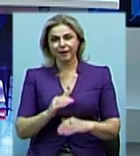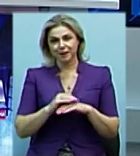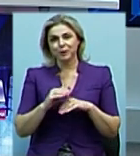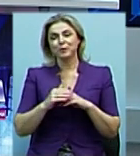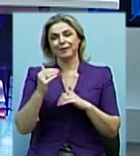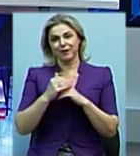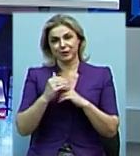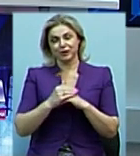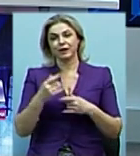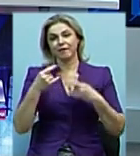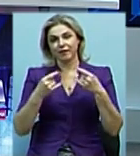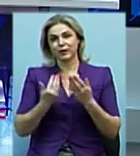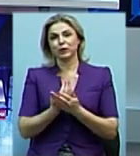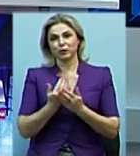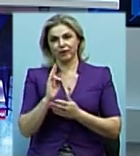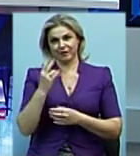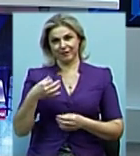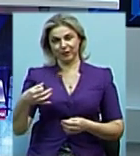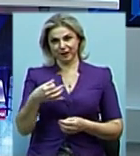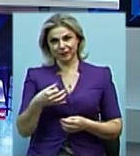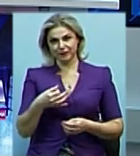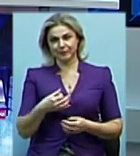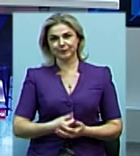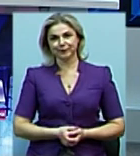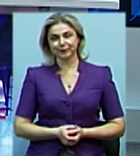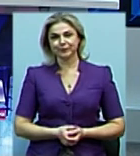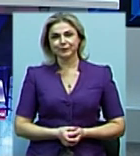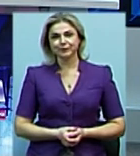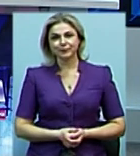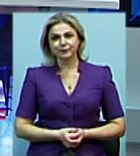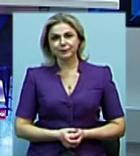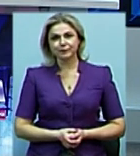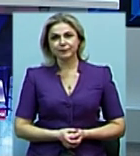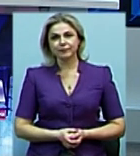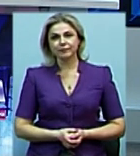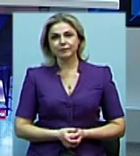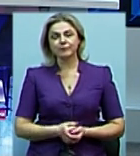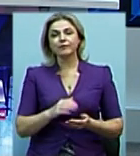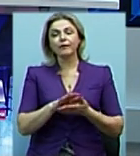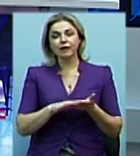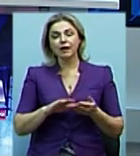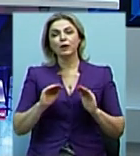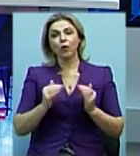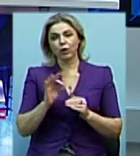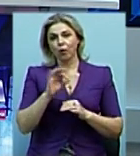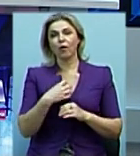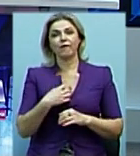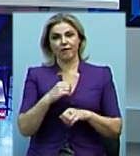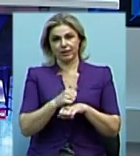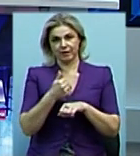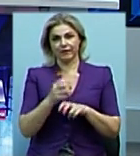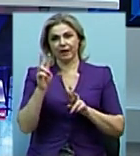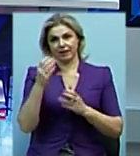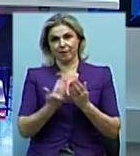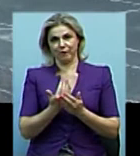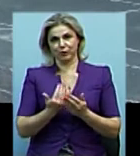Доброго вечора. В ефірі телевізійні новини Миколаївщини. В студії для вас сьогодні працює Євгенія Голубова. І далі коротко про основні теми